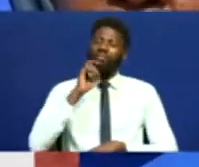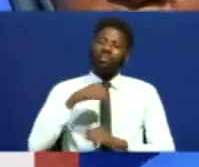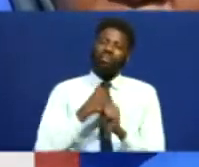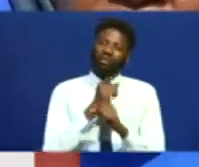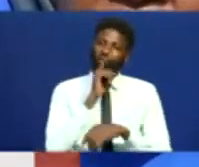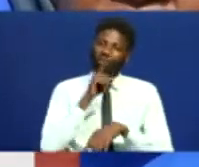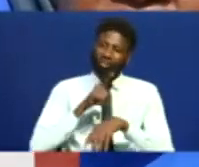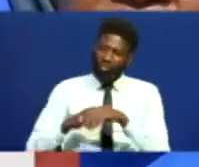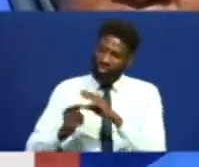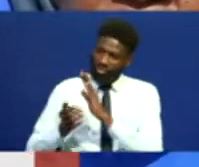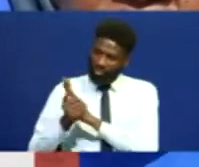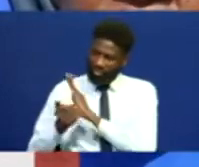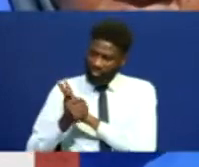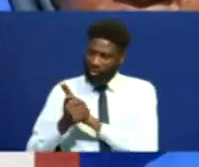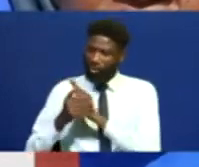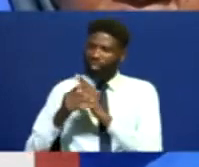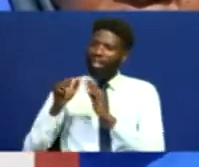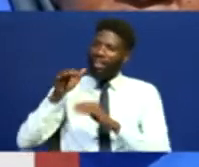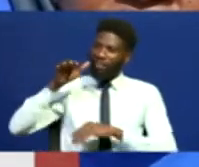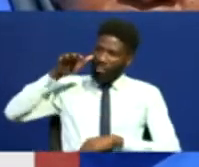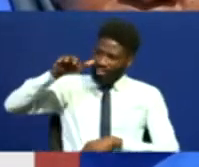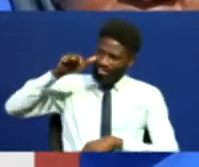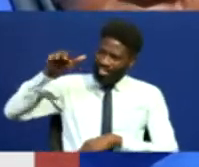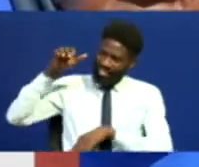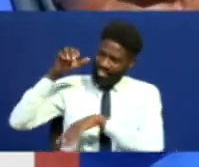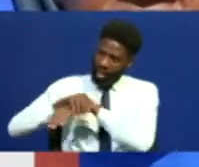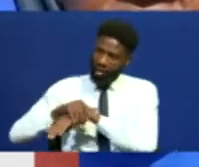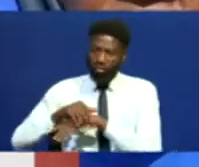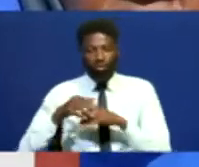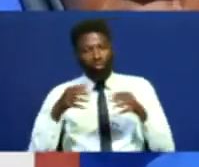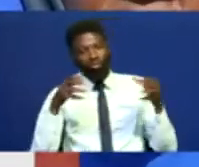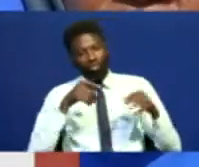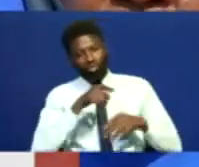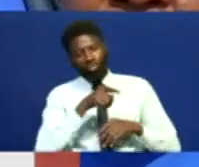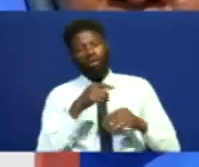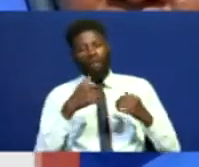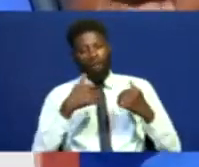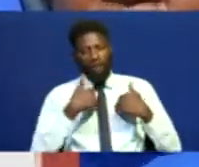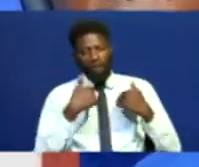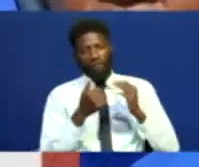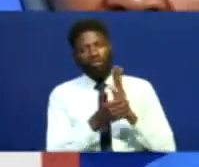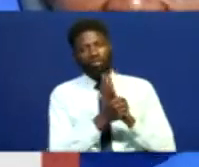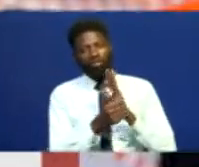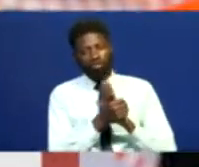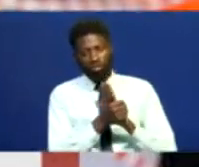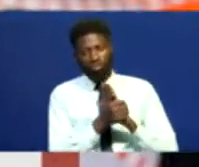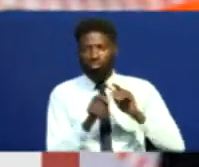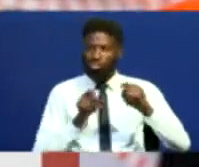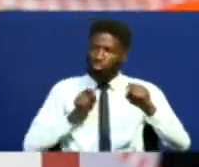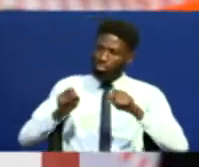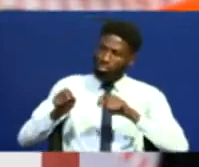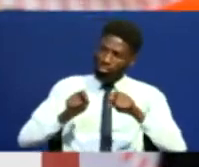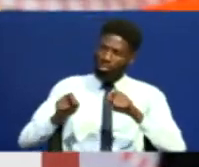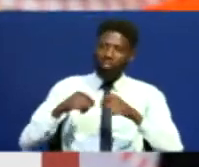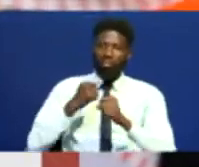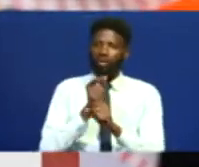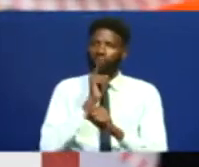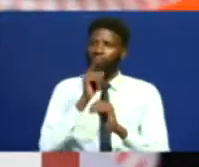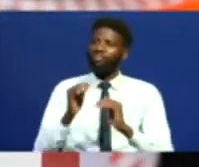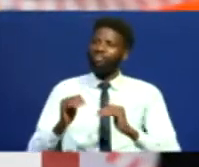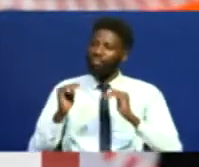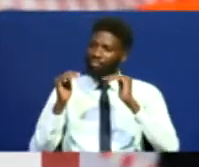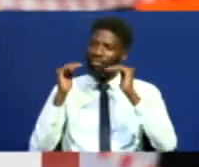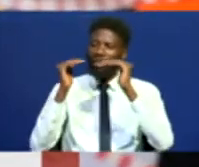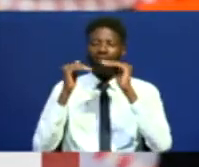tukitafuta talanta mashinani watu wako na conduit ya kuhakikisha wamefika the highest level. Our theme that day is